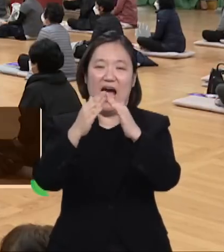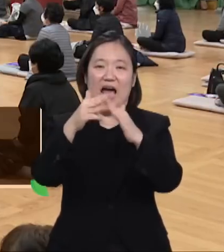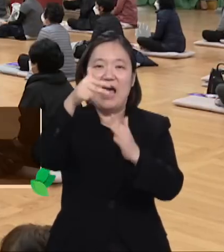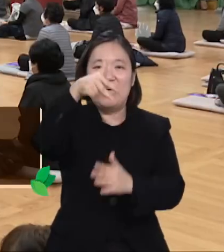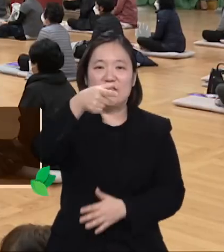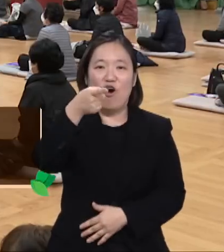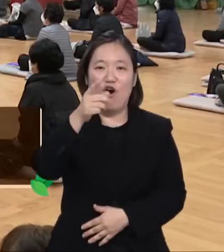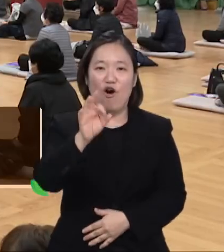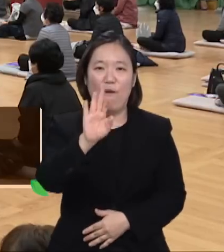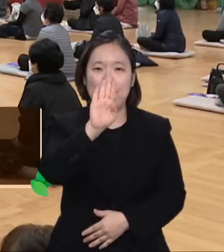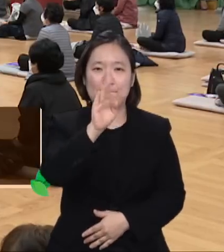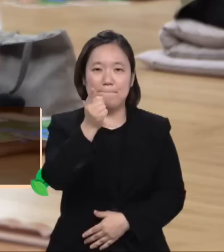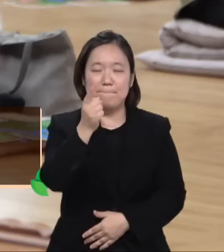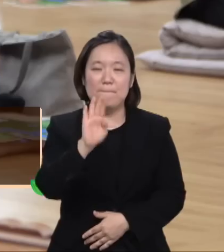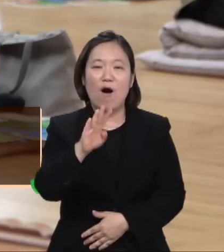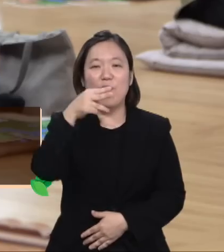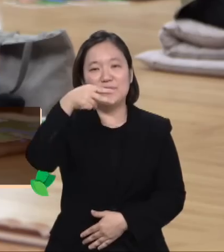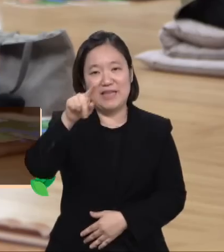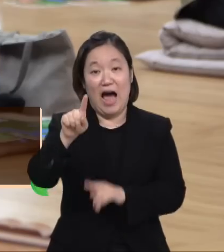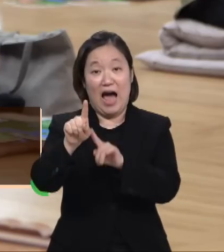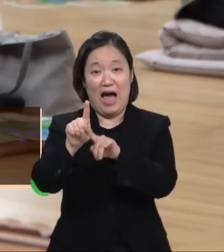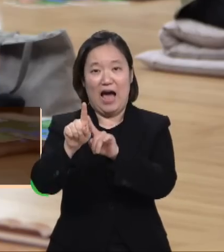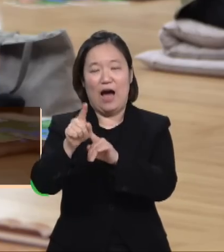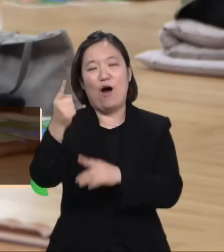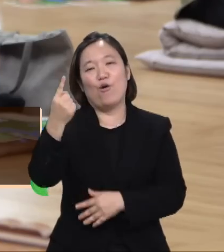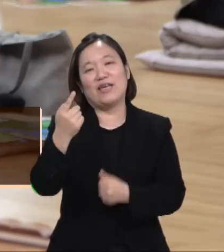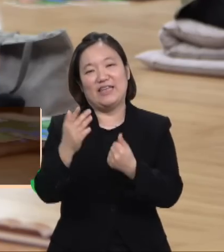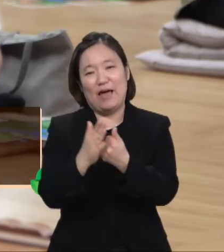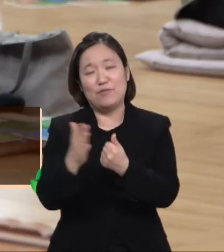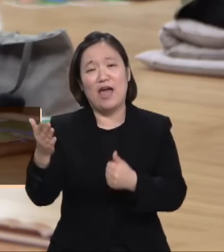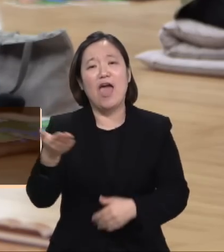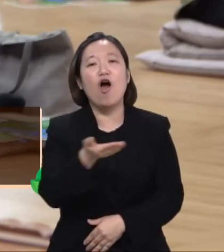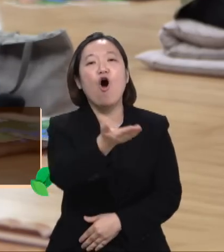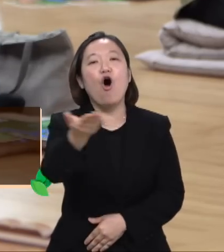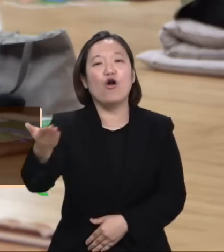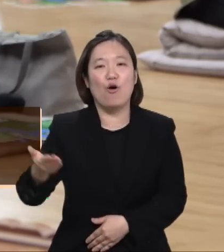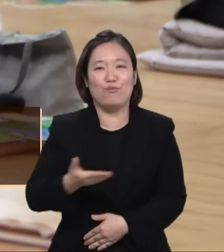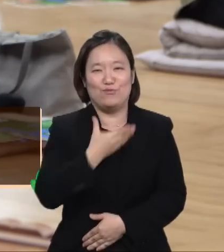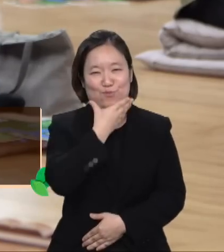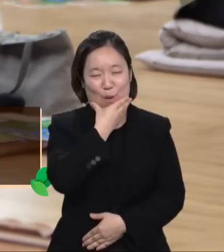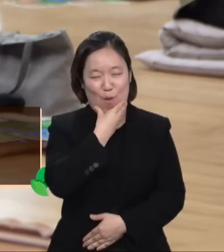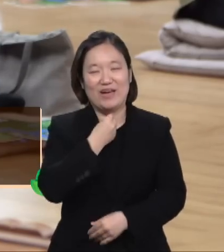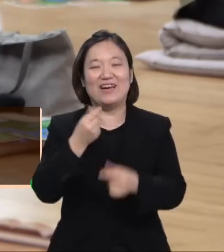불자님들 복이다라는 생각이 듭니다 그렇죠